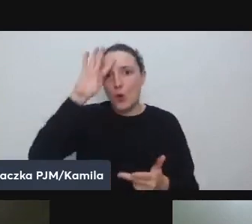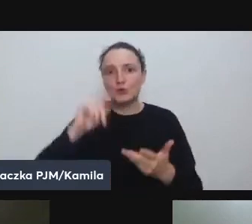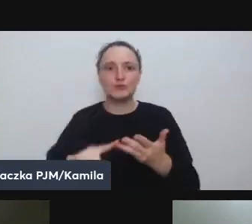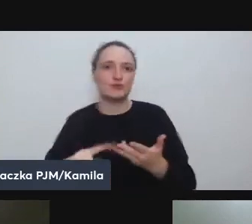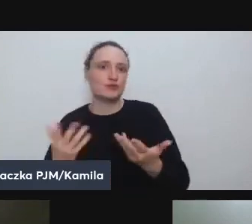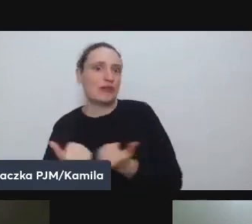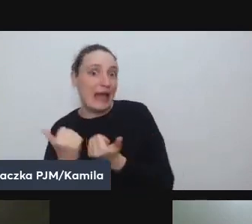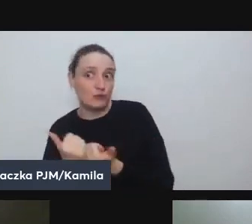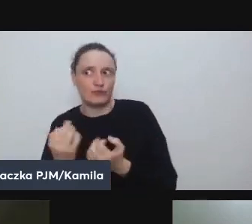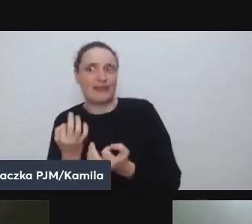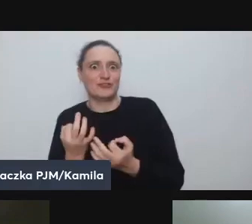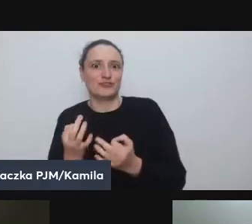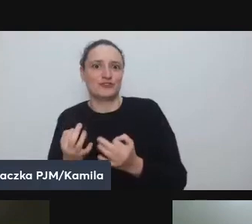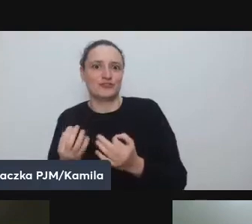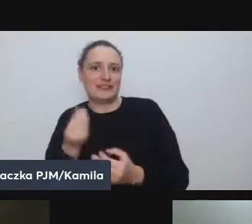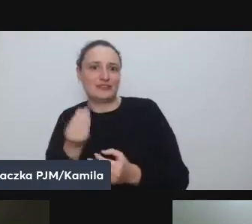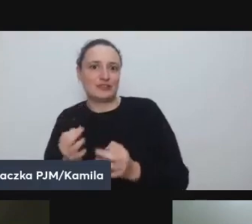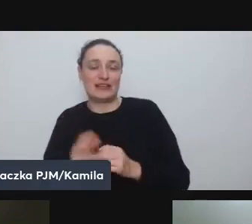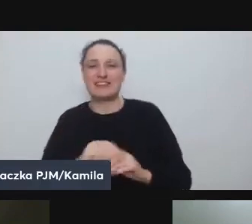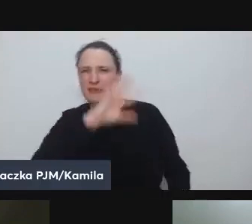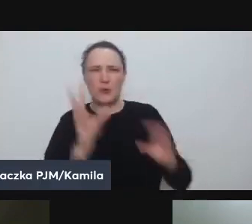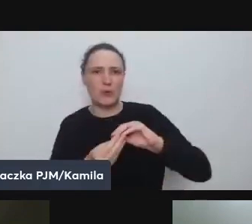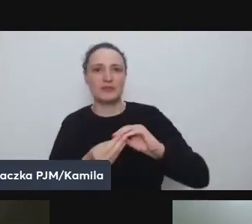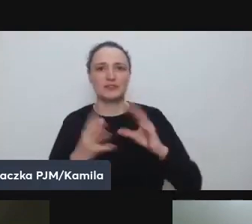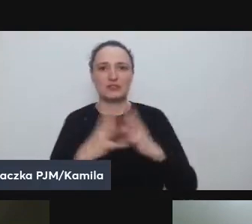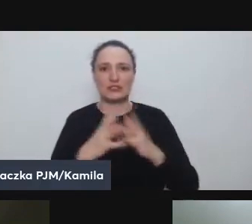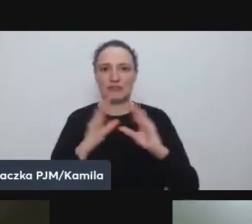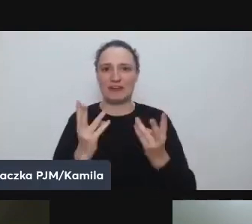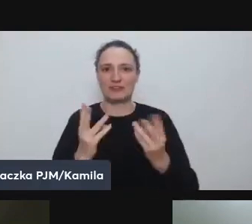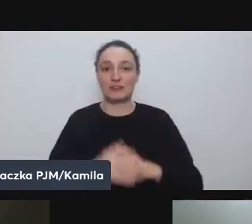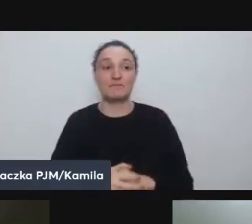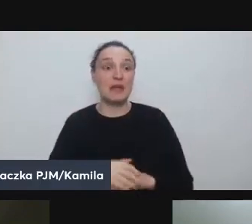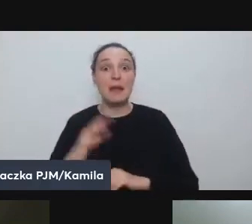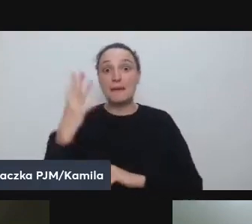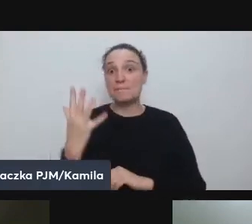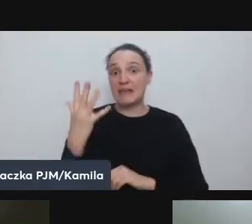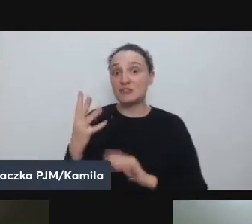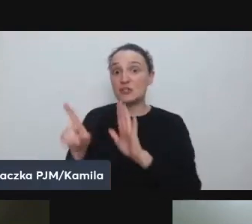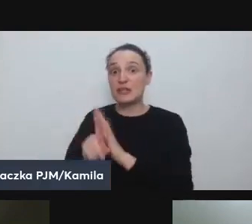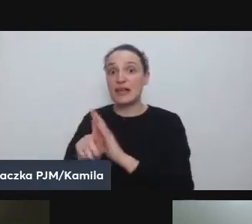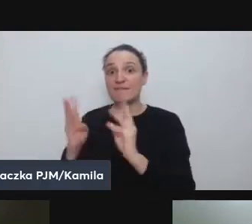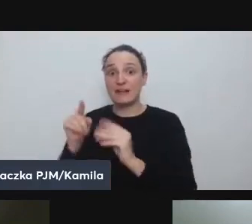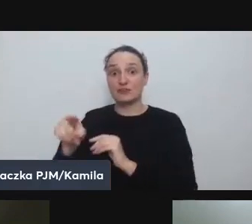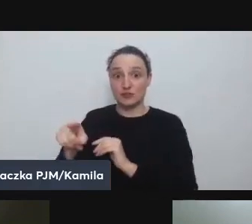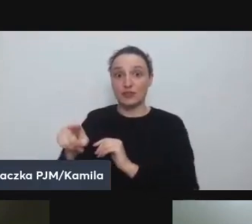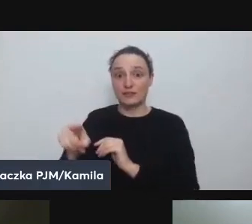w tym tygodniu, łącznie 10 warsztatów, 5 z nich to warsztaty skierowane do społeczności głuchych.